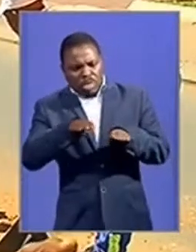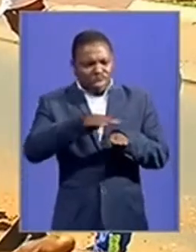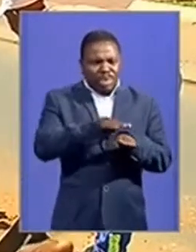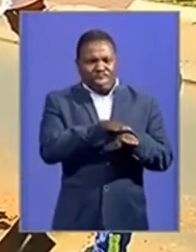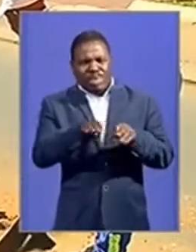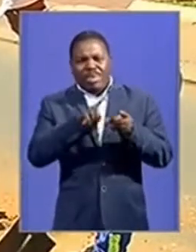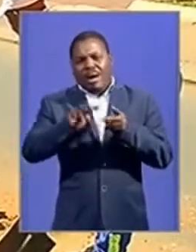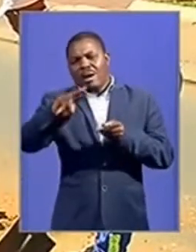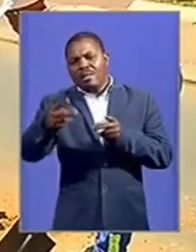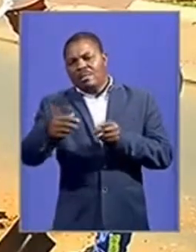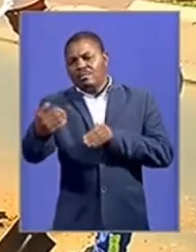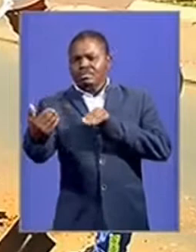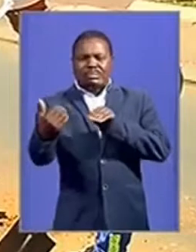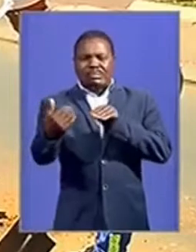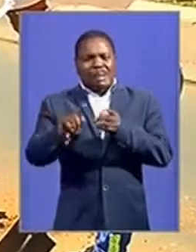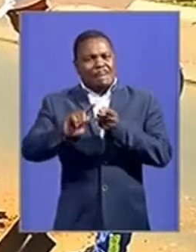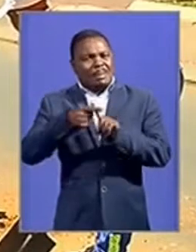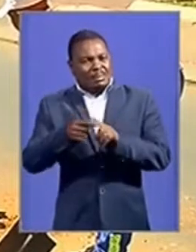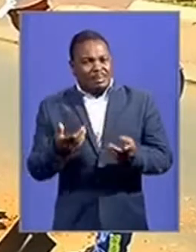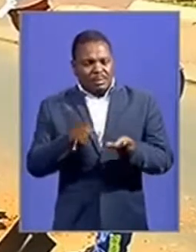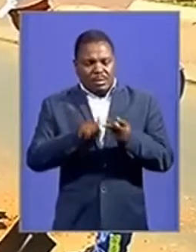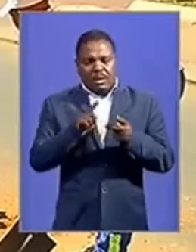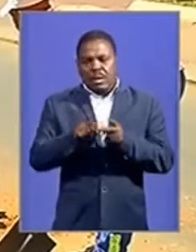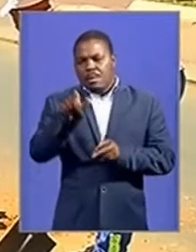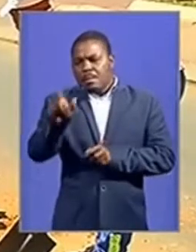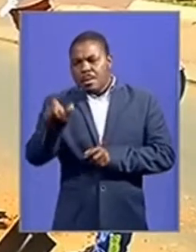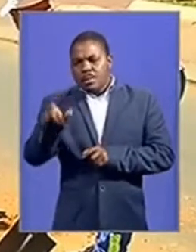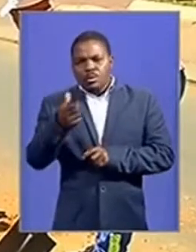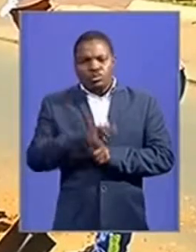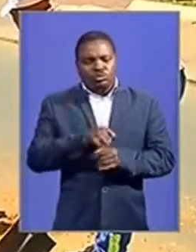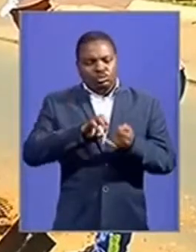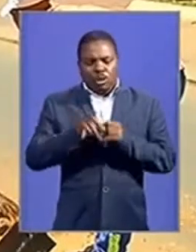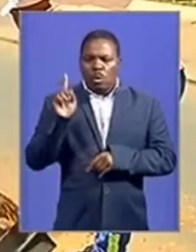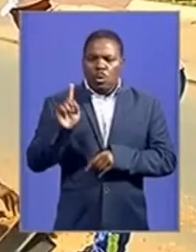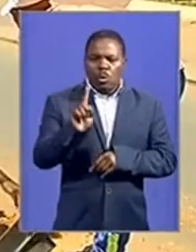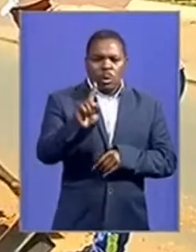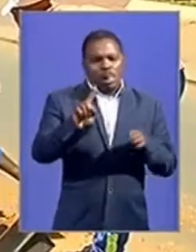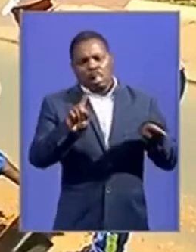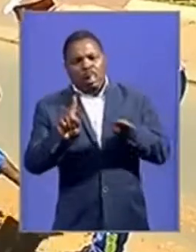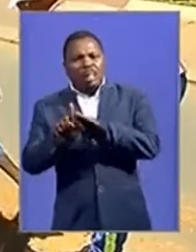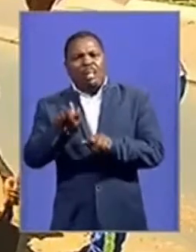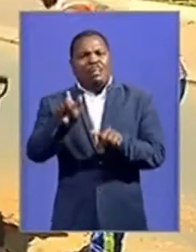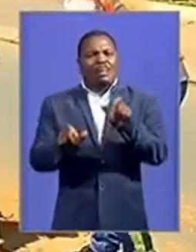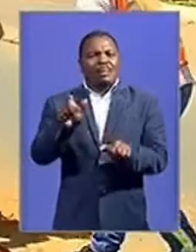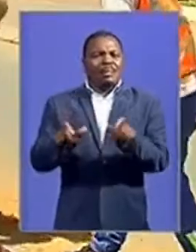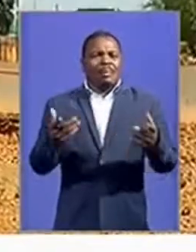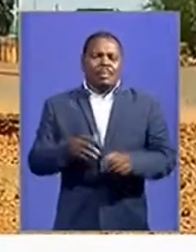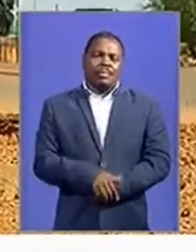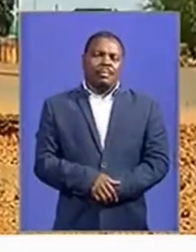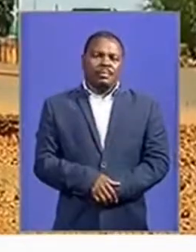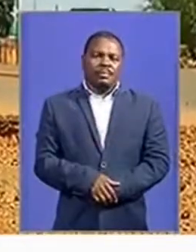lata koloi ye nngwe tšwelelang le pedestrian ka montle ka mo go mana motho a tšhaba pothole a ba dira thula